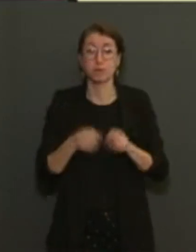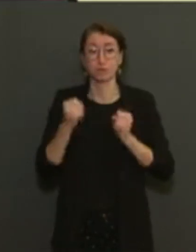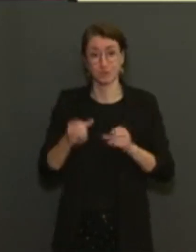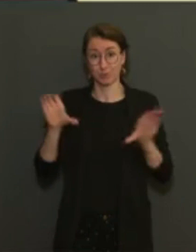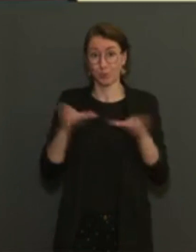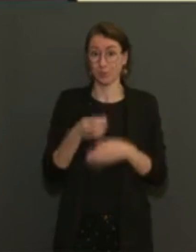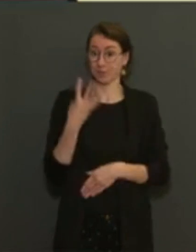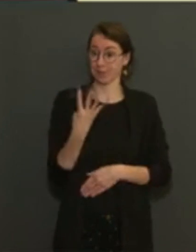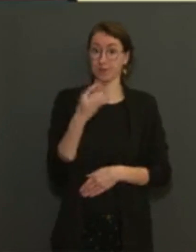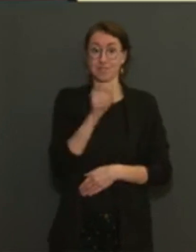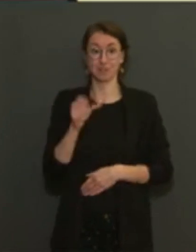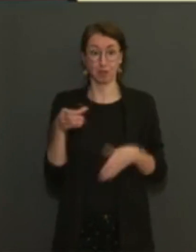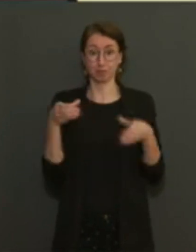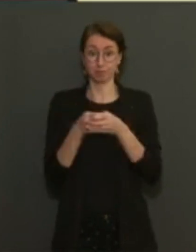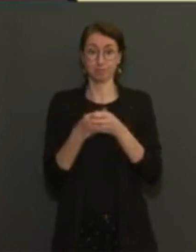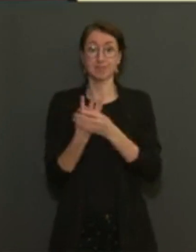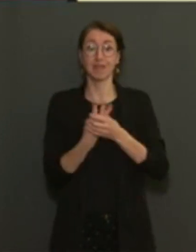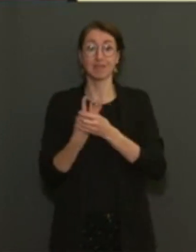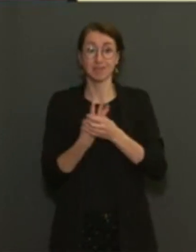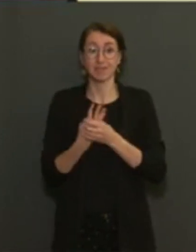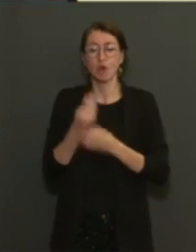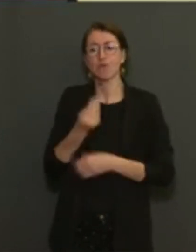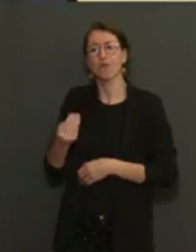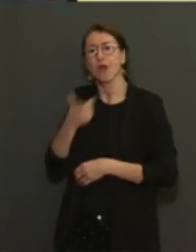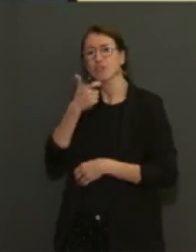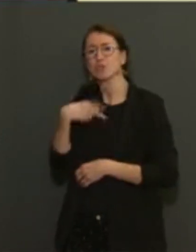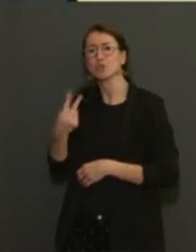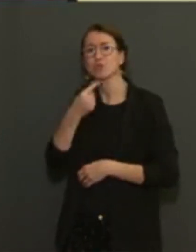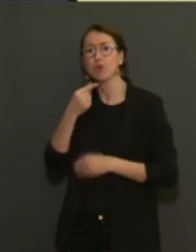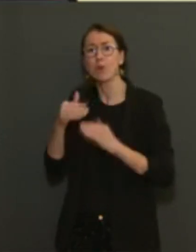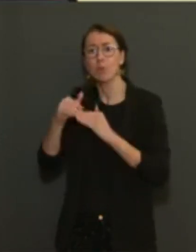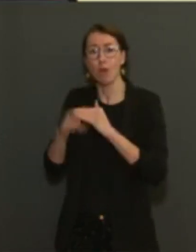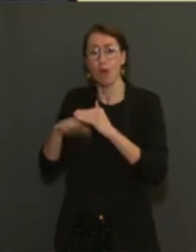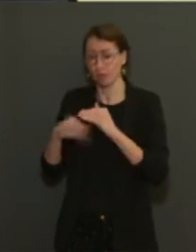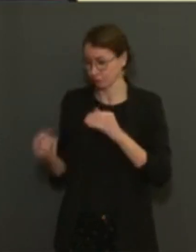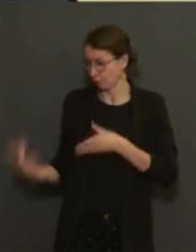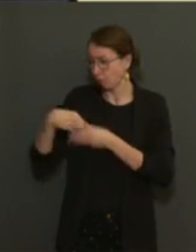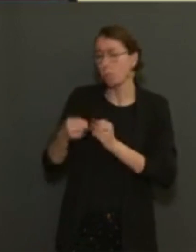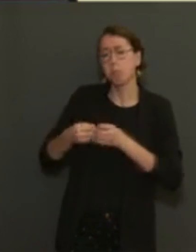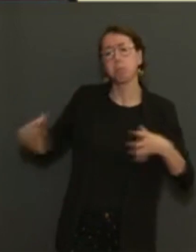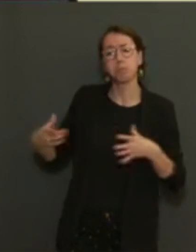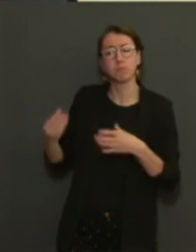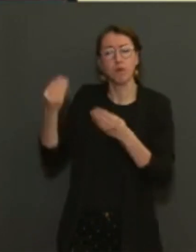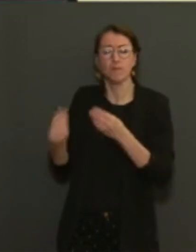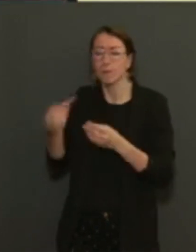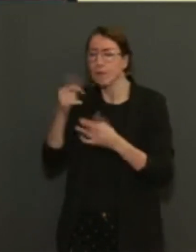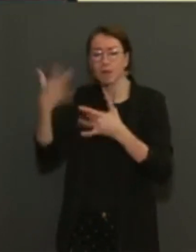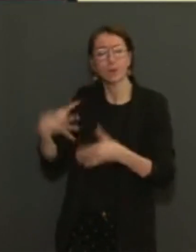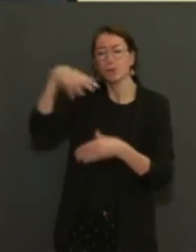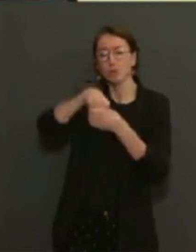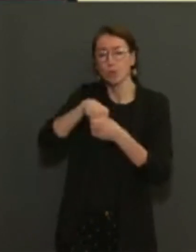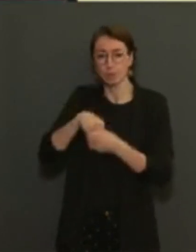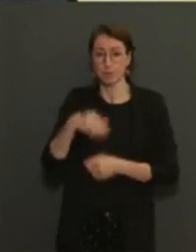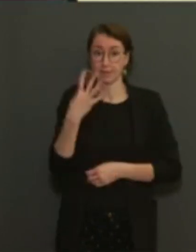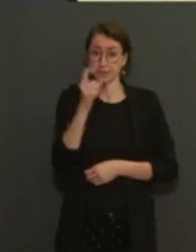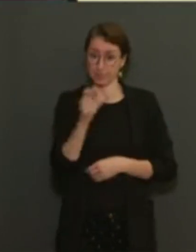pas dans ce volume de personnes qui peuvent être ensemble. À l'extérieur, vous devrez